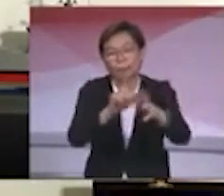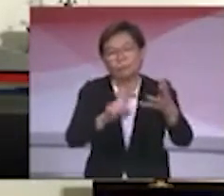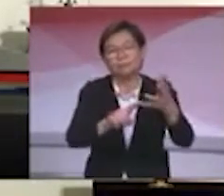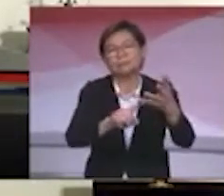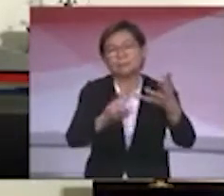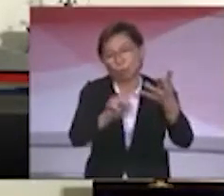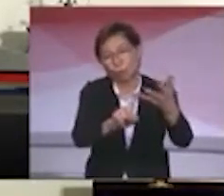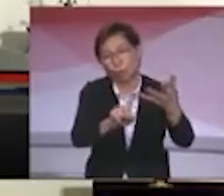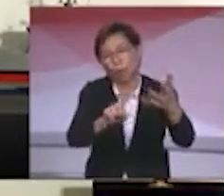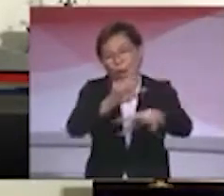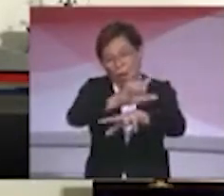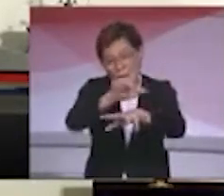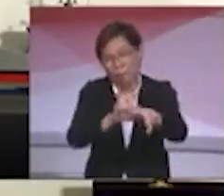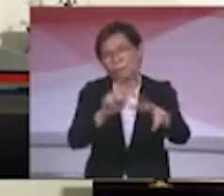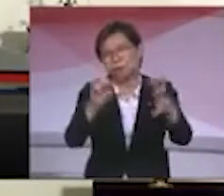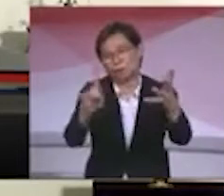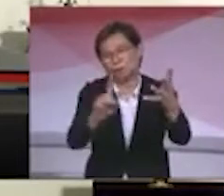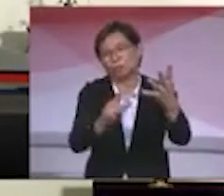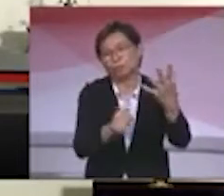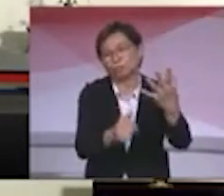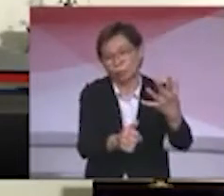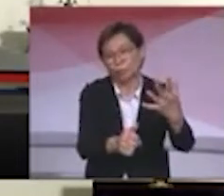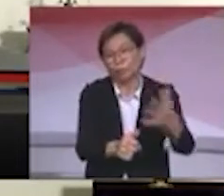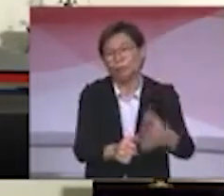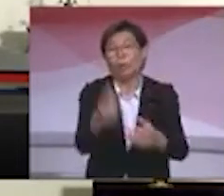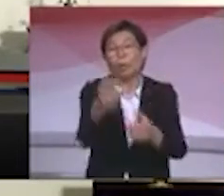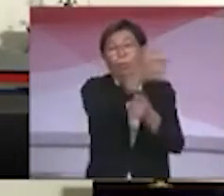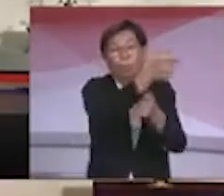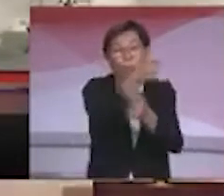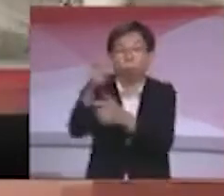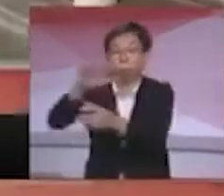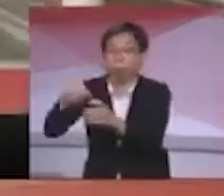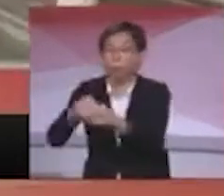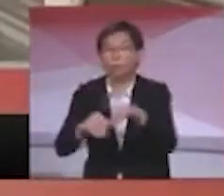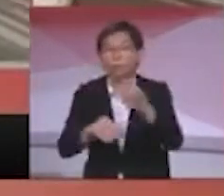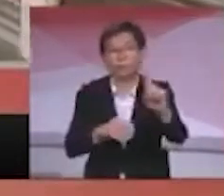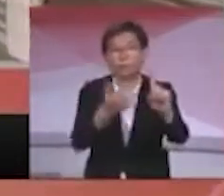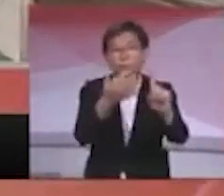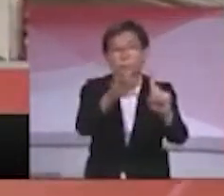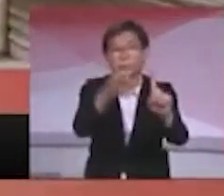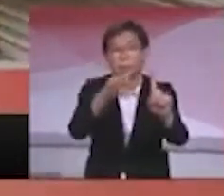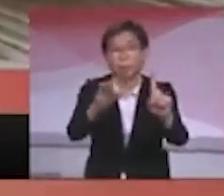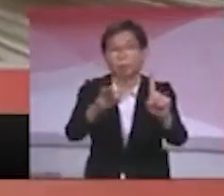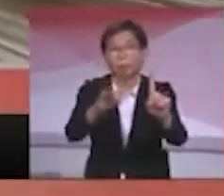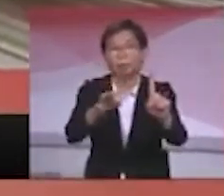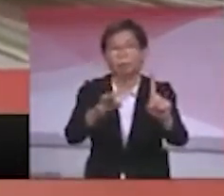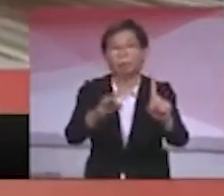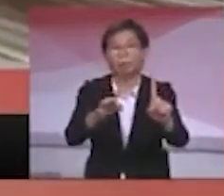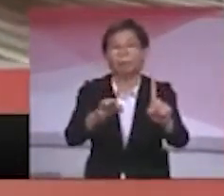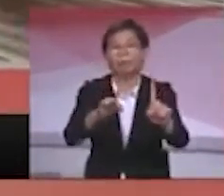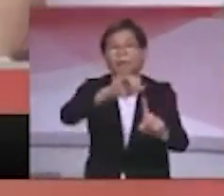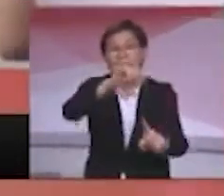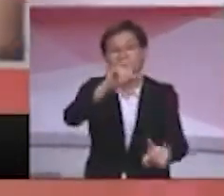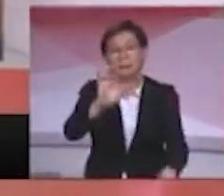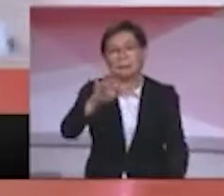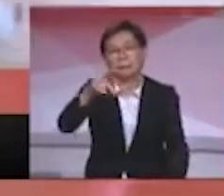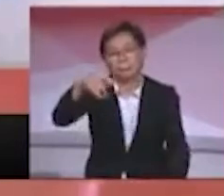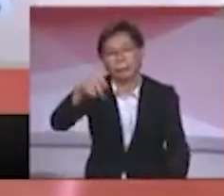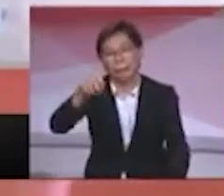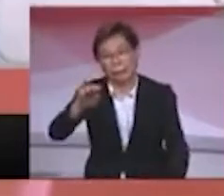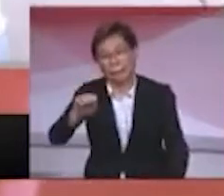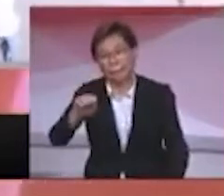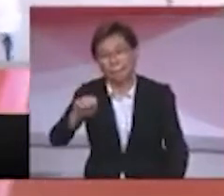operasi. Operasi sanitasi ini melibatkan 119 anggota Jabatan Bomber dan Penyelamat